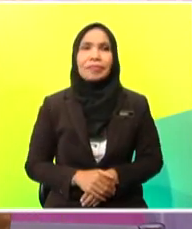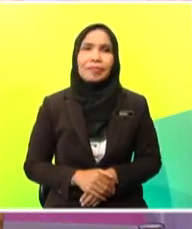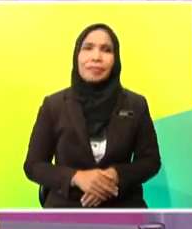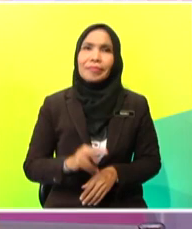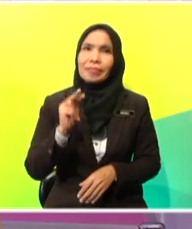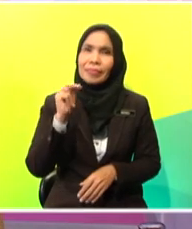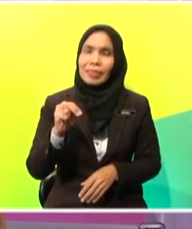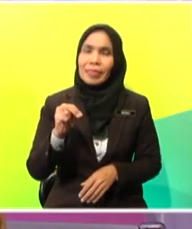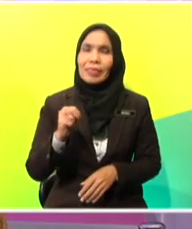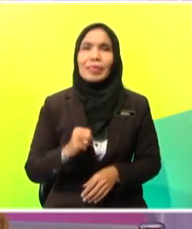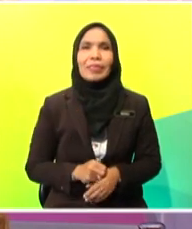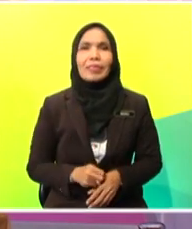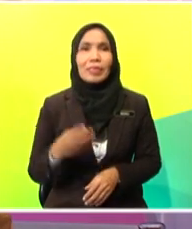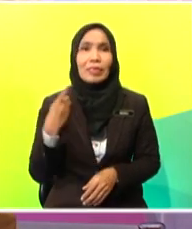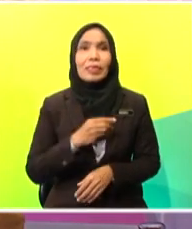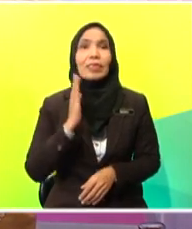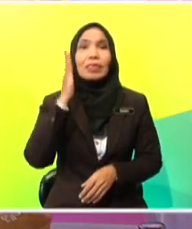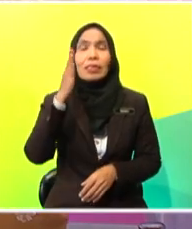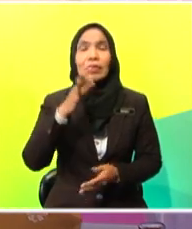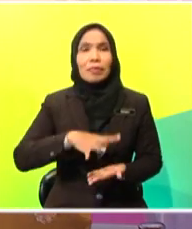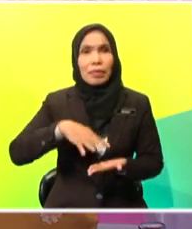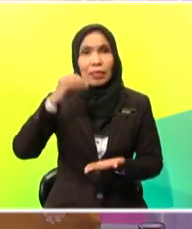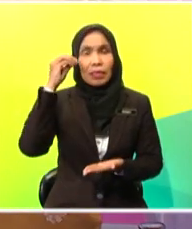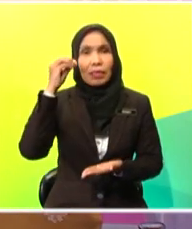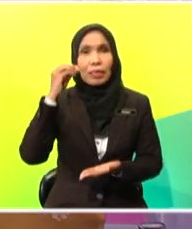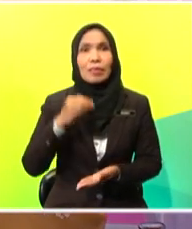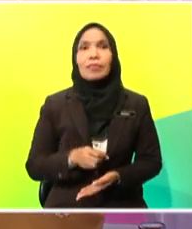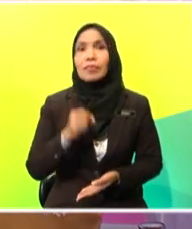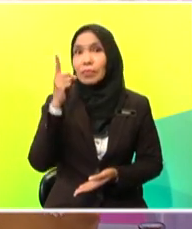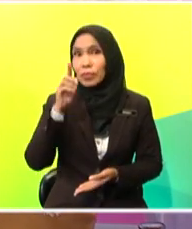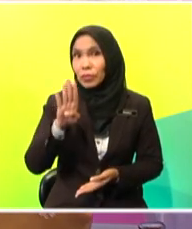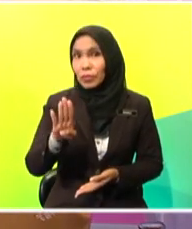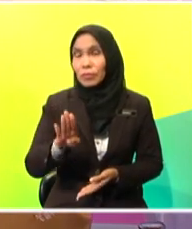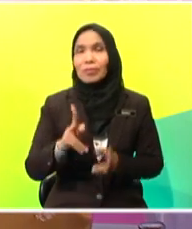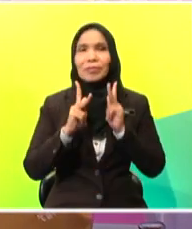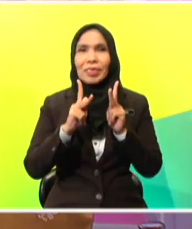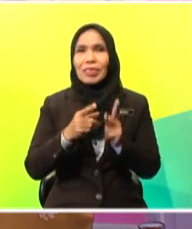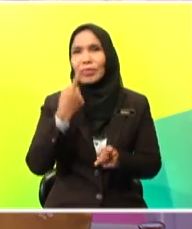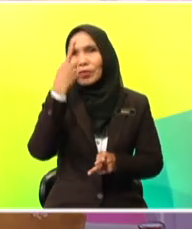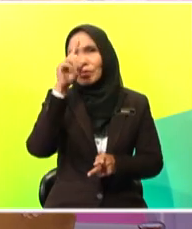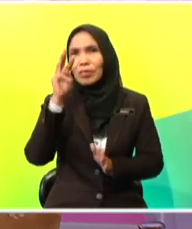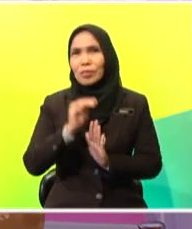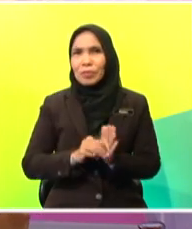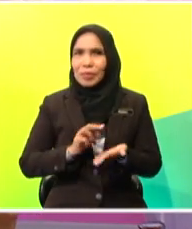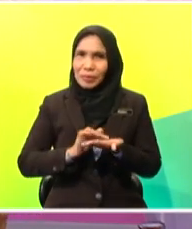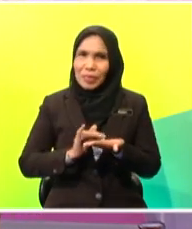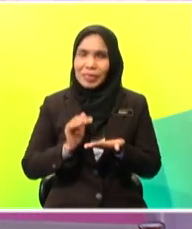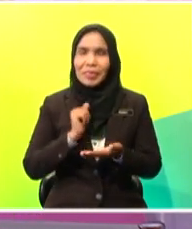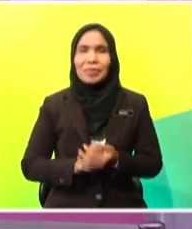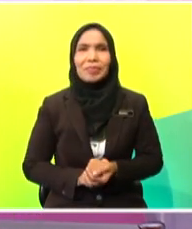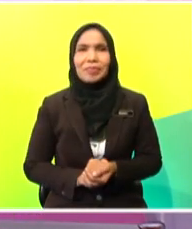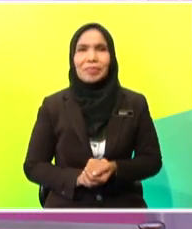belanja suku kata pula karena untuk membaca dah kenangan lepasin nanti kita boleh membaca